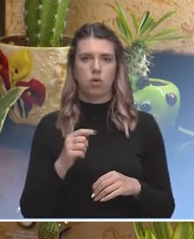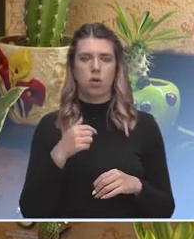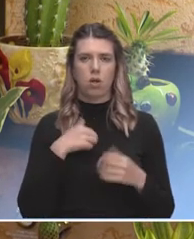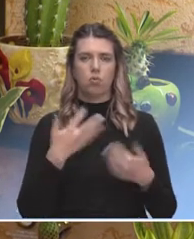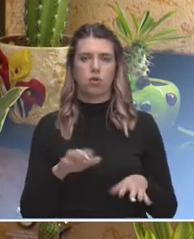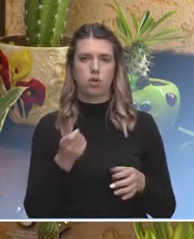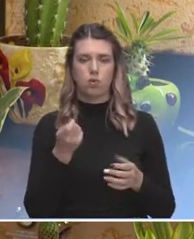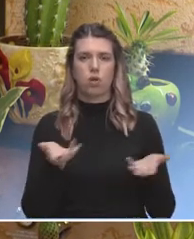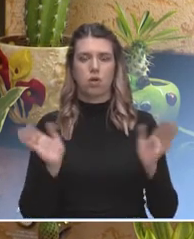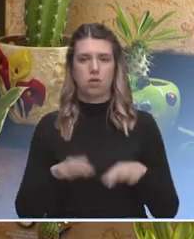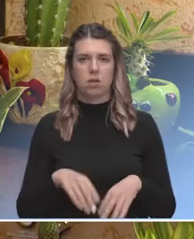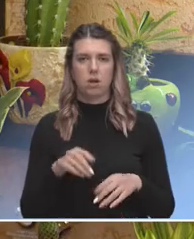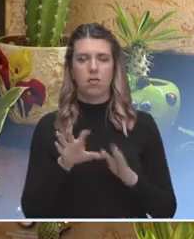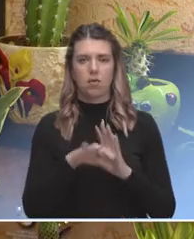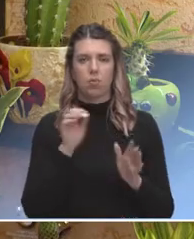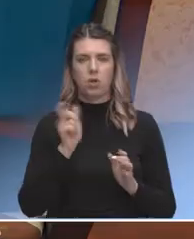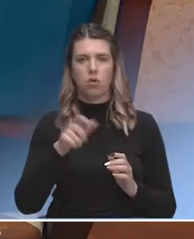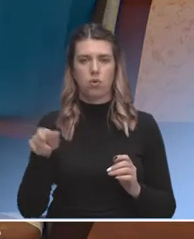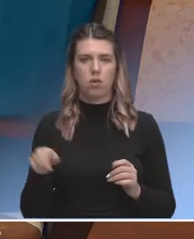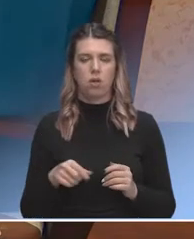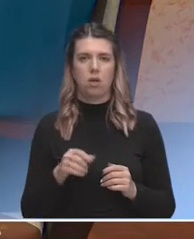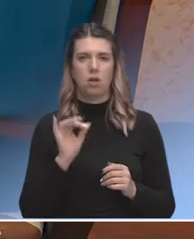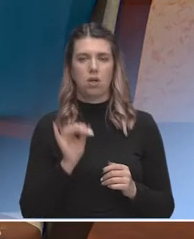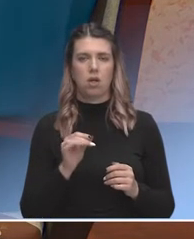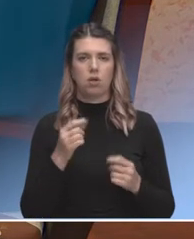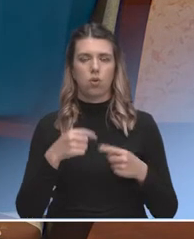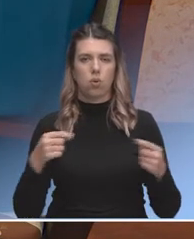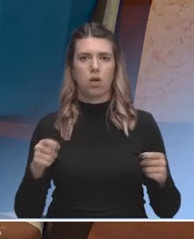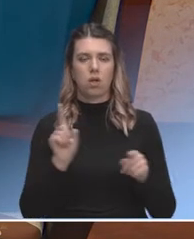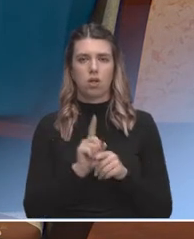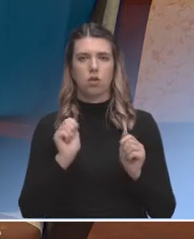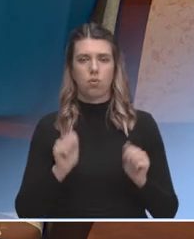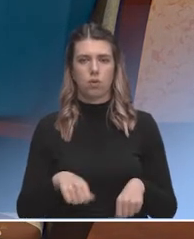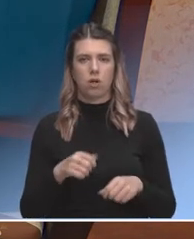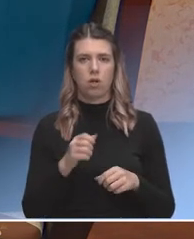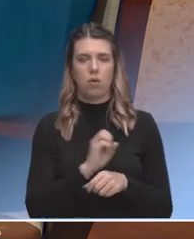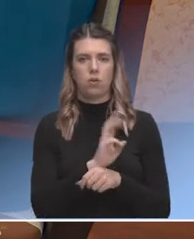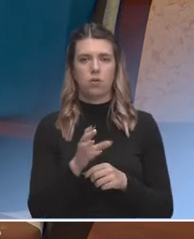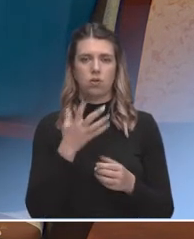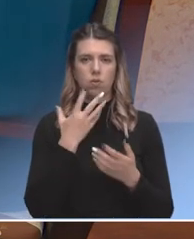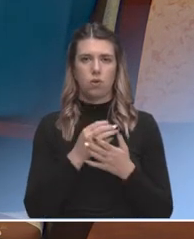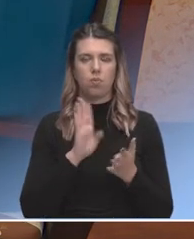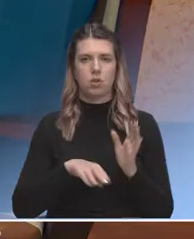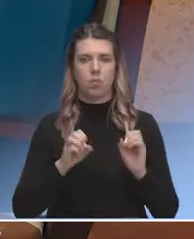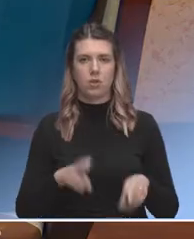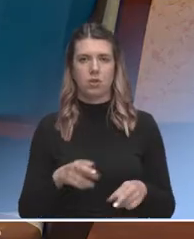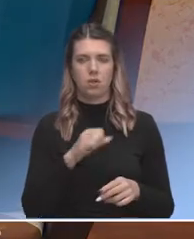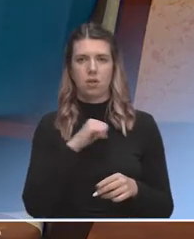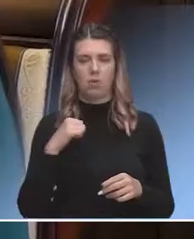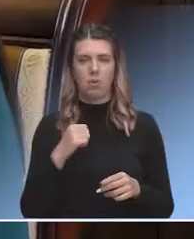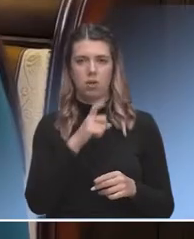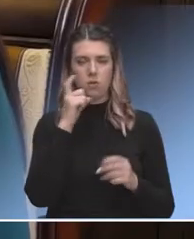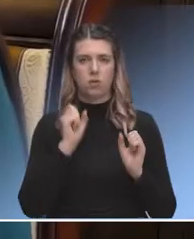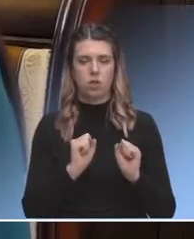что нам уже осталось совсем немножко подобрать людей, и остальные также будут обеспечивать собственную безопасность